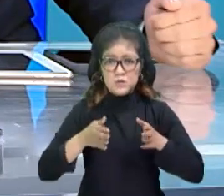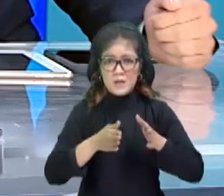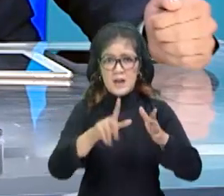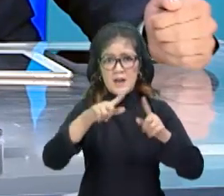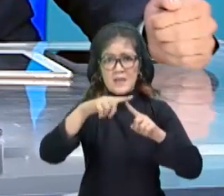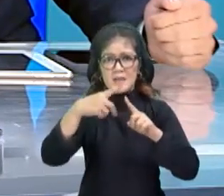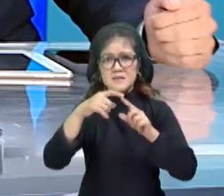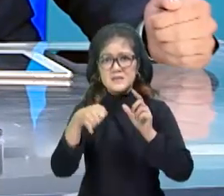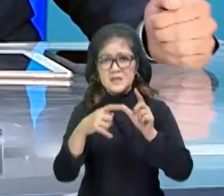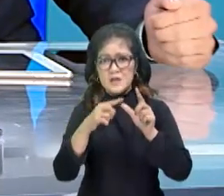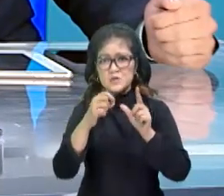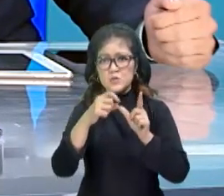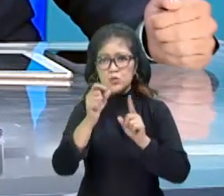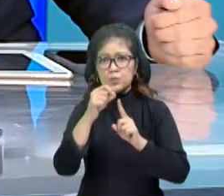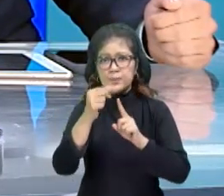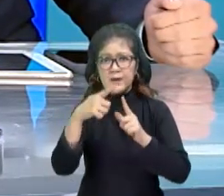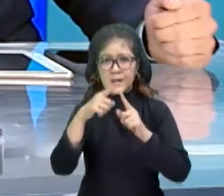empat orang terluka